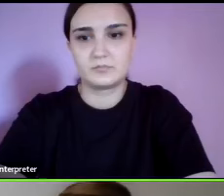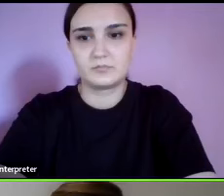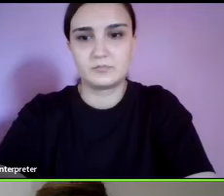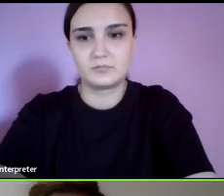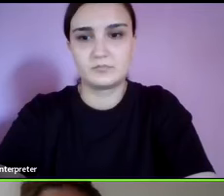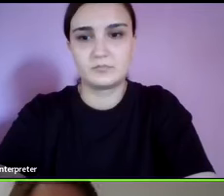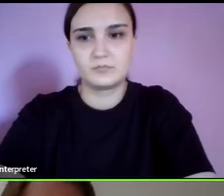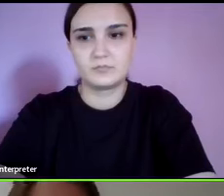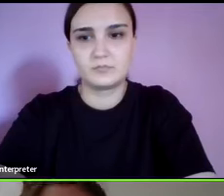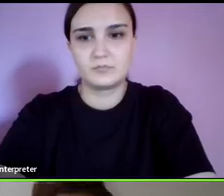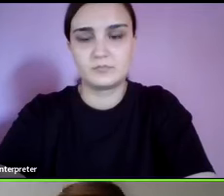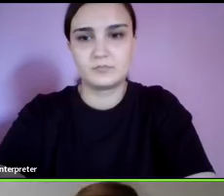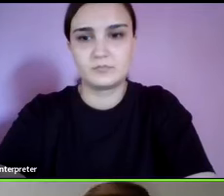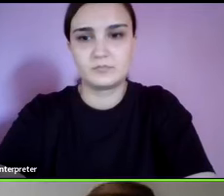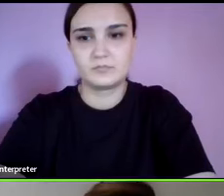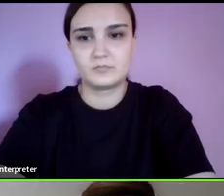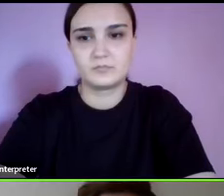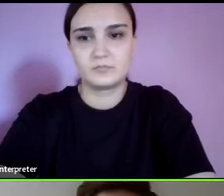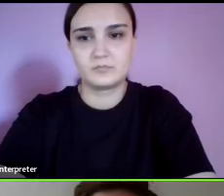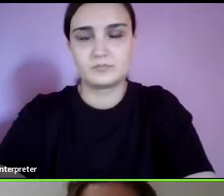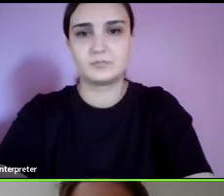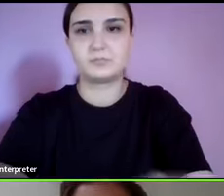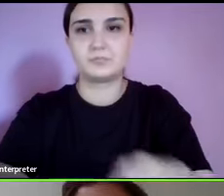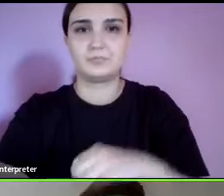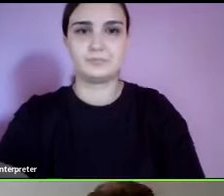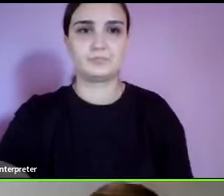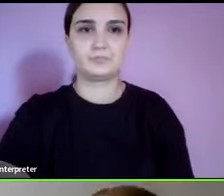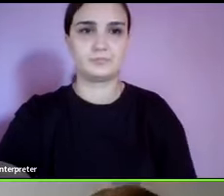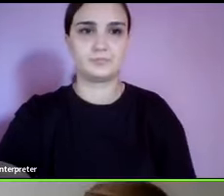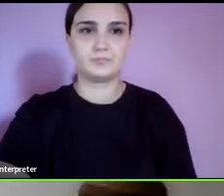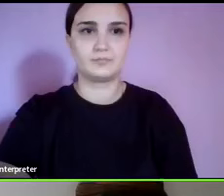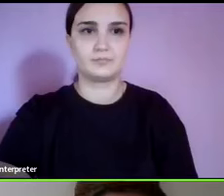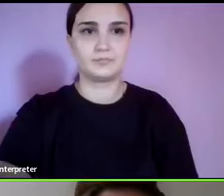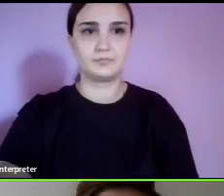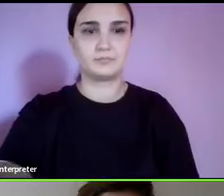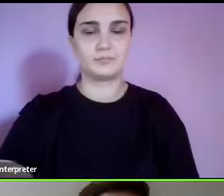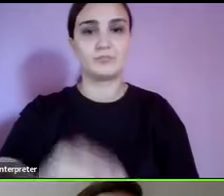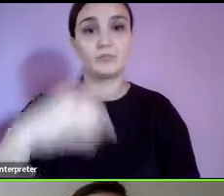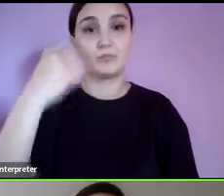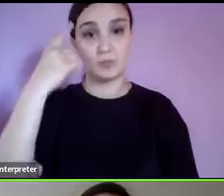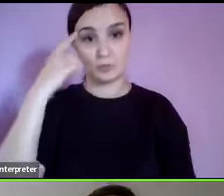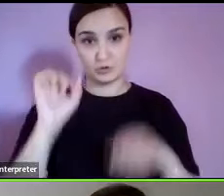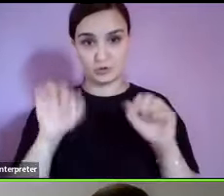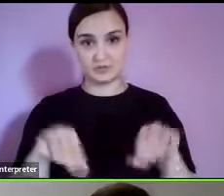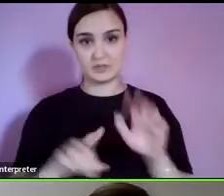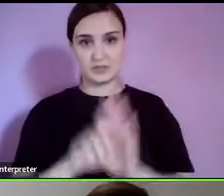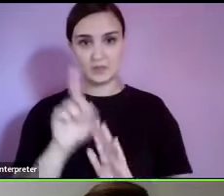მე მგონი შეგვიძლია რომ დავიწყოთ, უკვე იყიდება ჩვენი აუდიტორია.